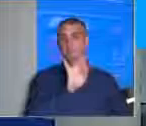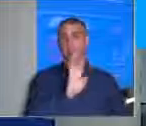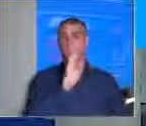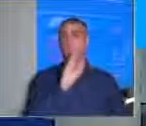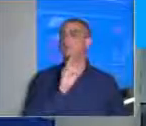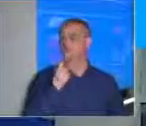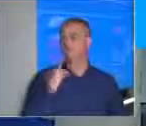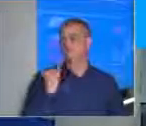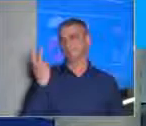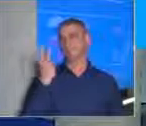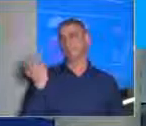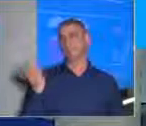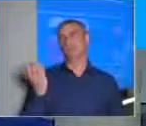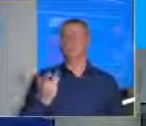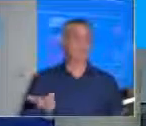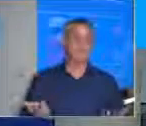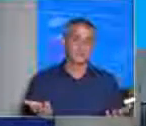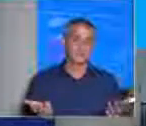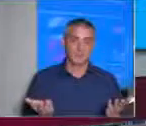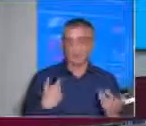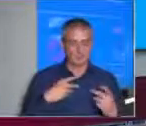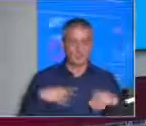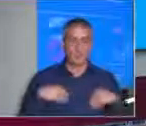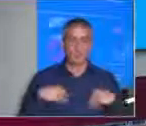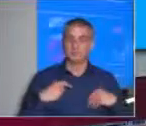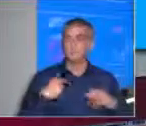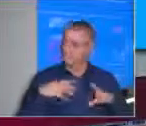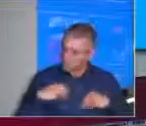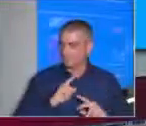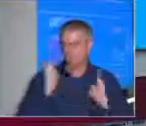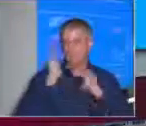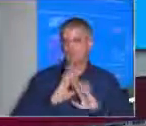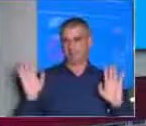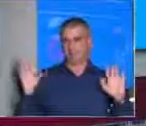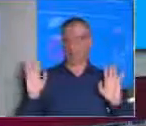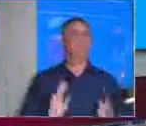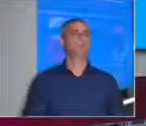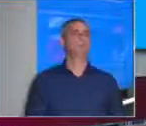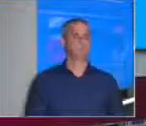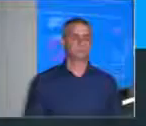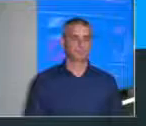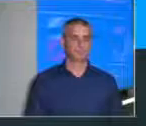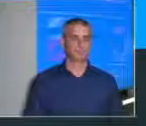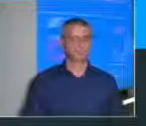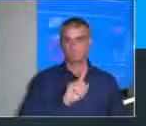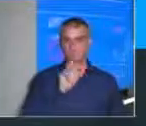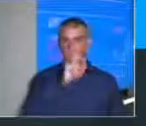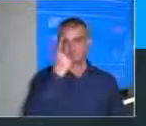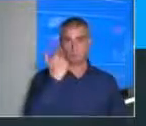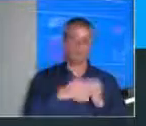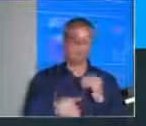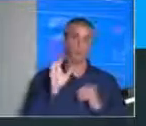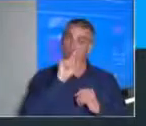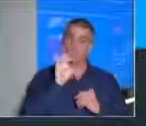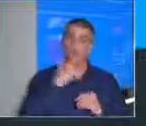ל-BDS. טוב, אני... מה לא נסכים לא להסכים? לא נסכים, לא נסכים. אבל אולי על הנושא האחרון בכל